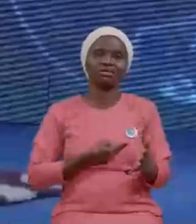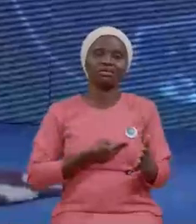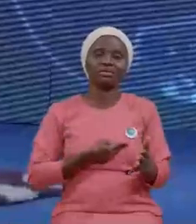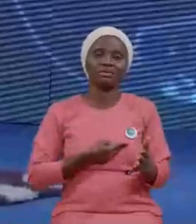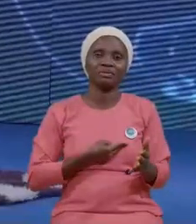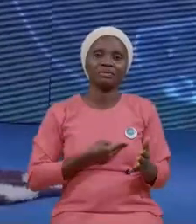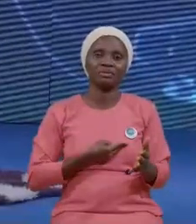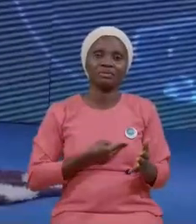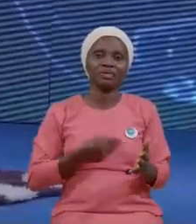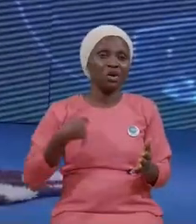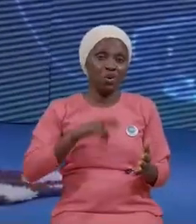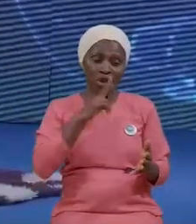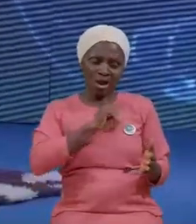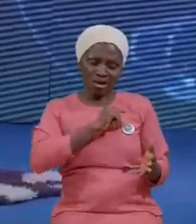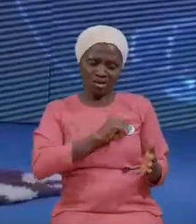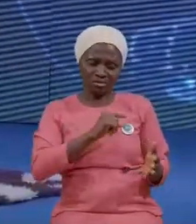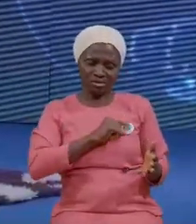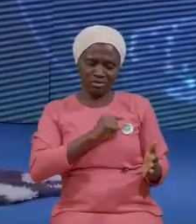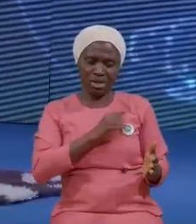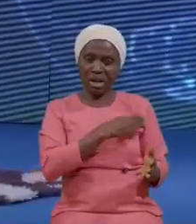Nous sommes coupables et condamnés.